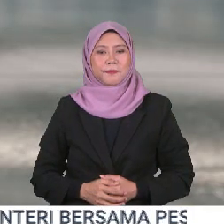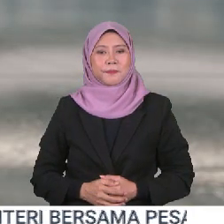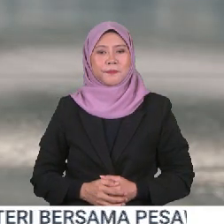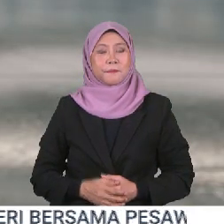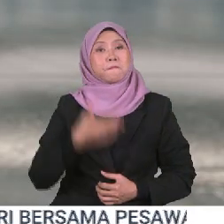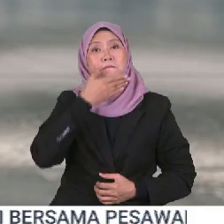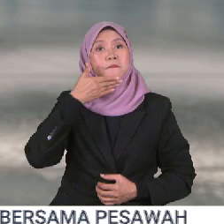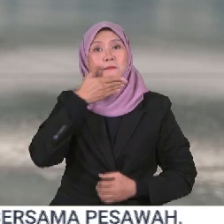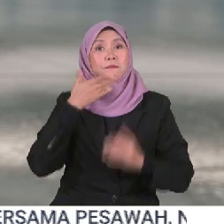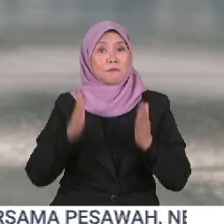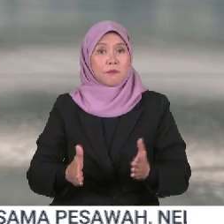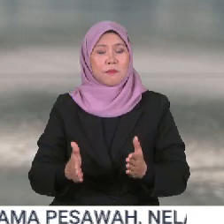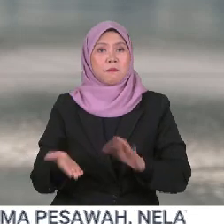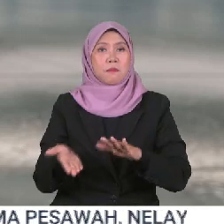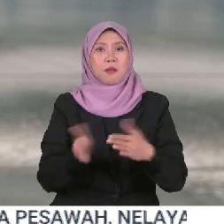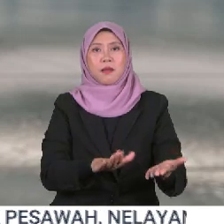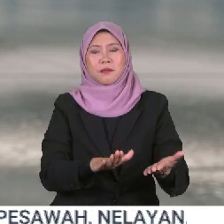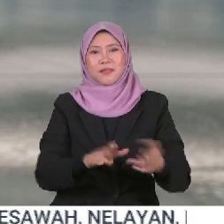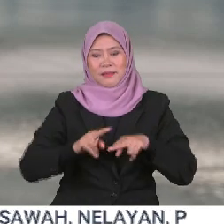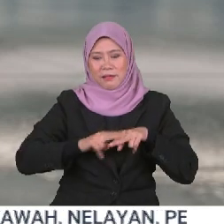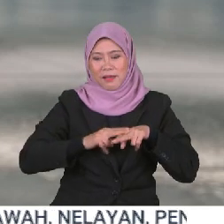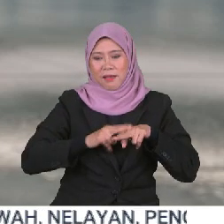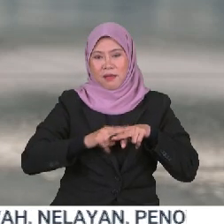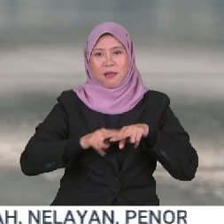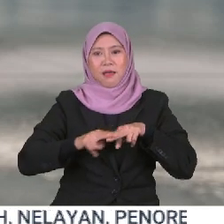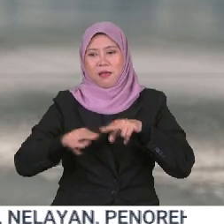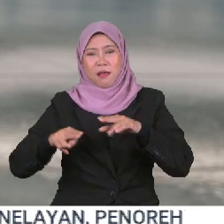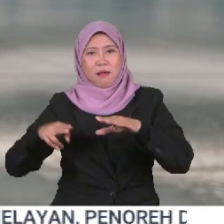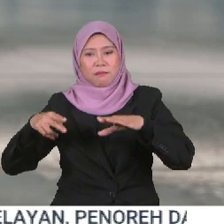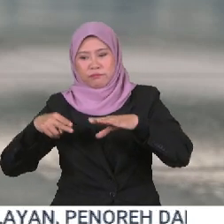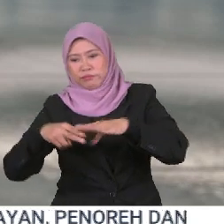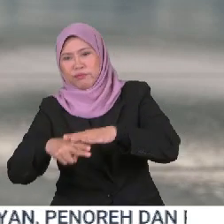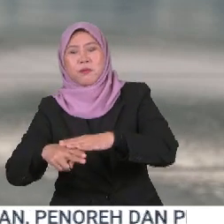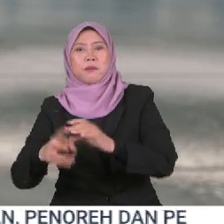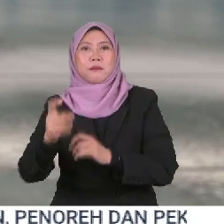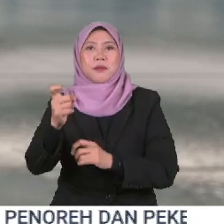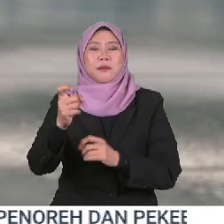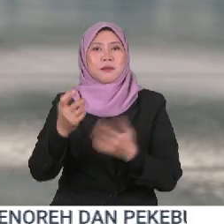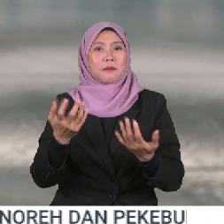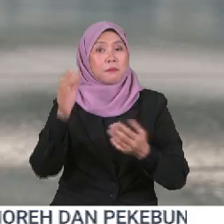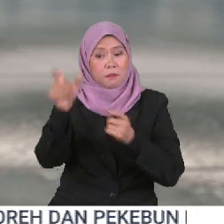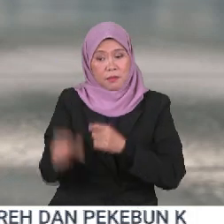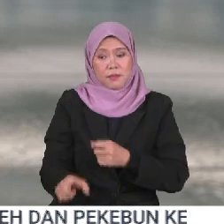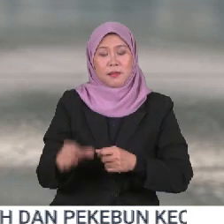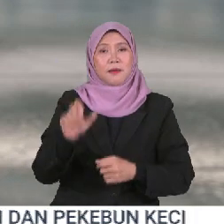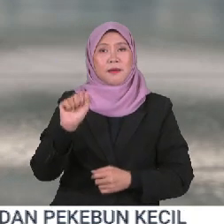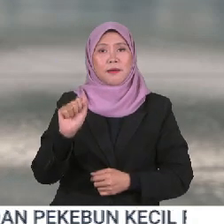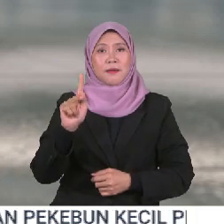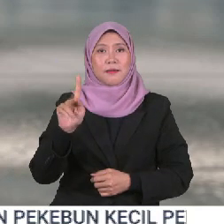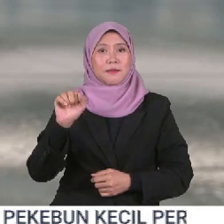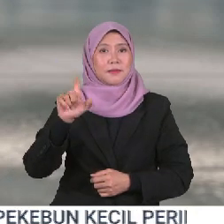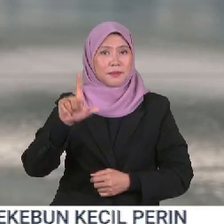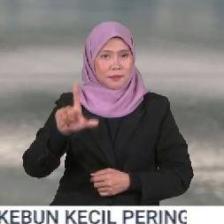Seorang pemuda maut dipercayai digilis kereta api di Kampung Tanjung Pasir Mas pukul 7 pagi tadi. Mangsa Muhammad Akil